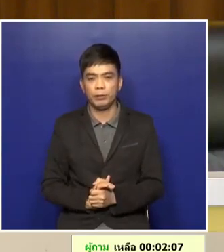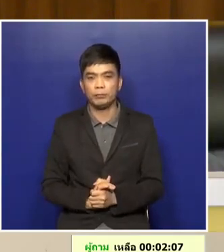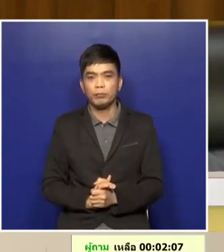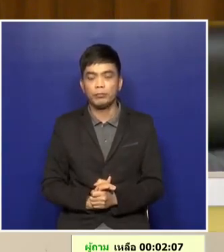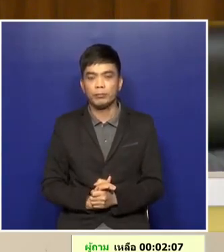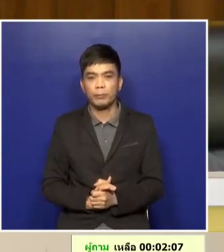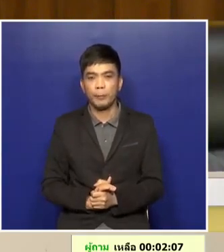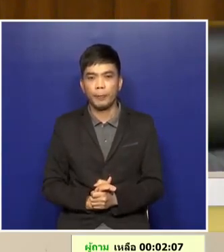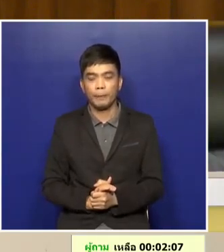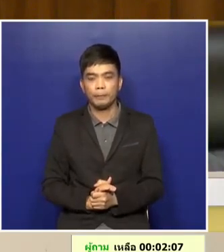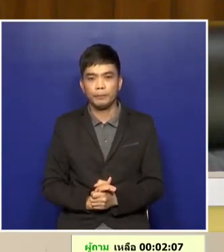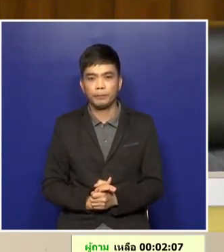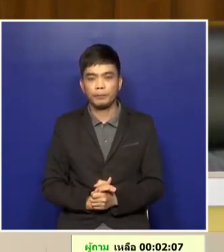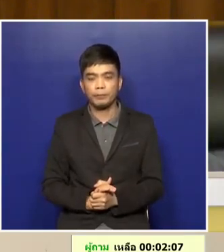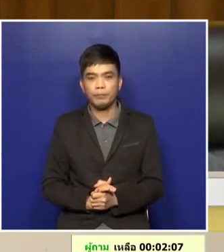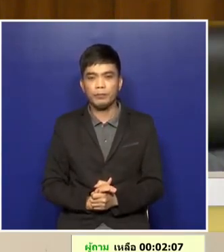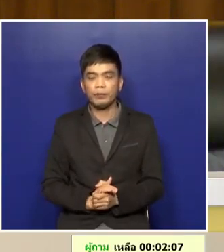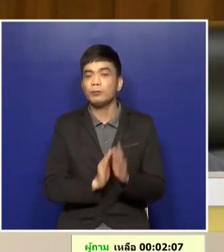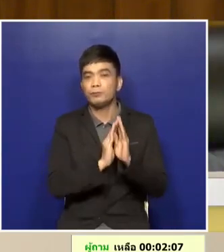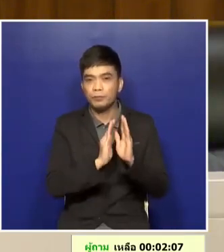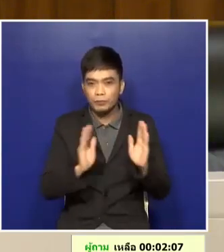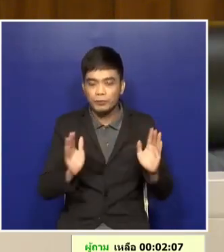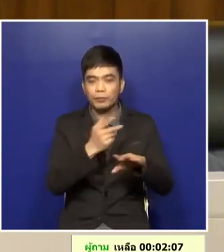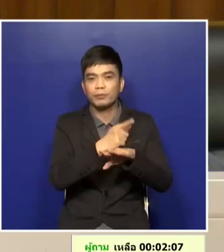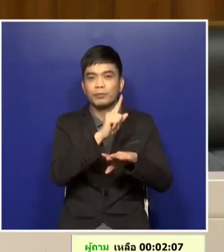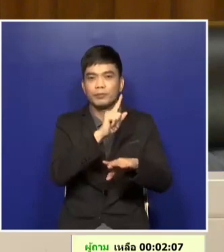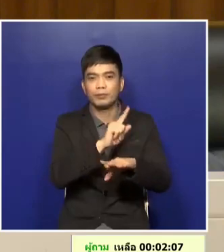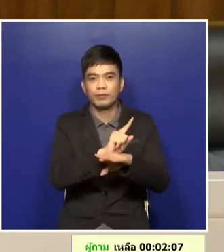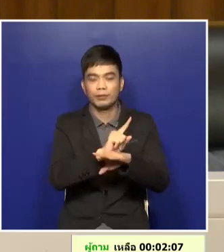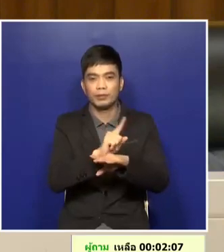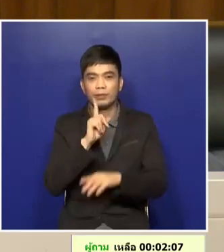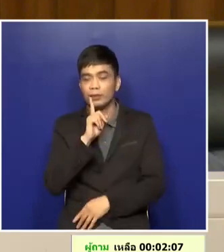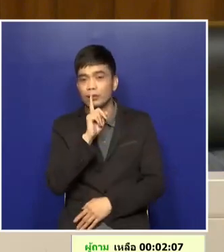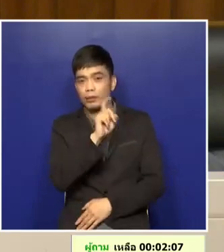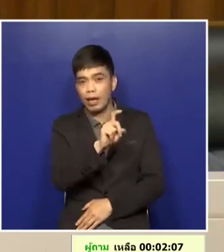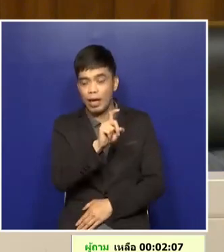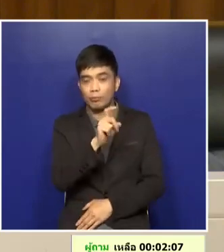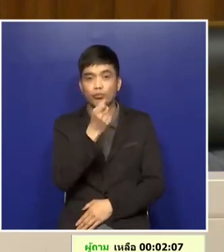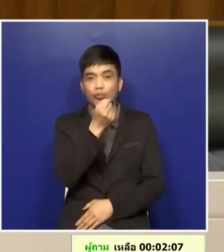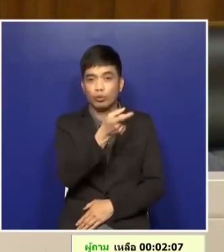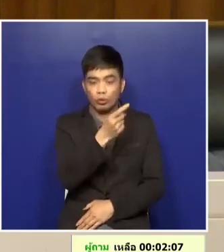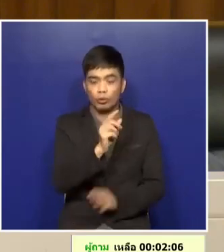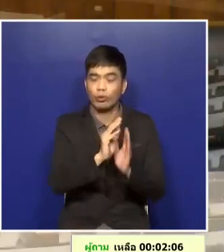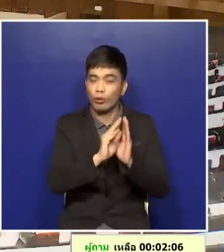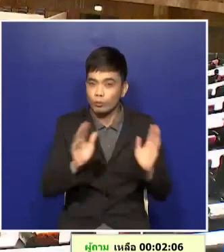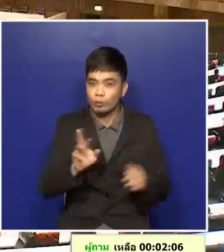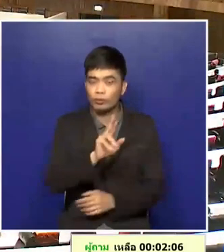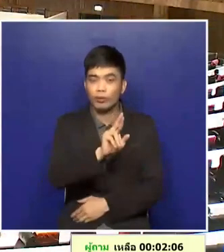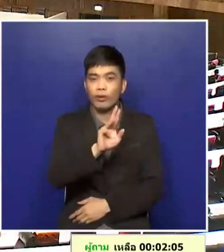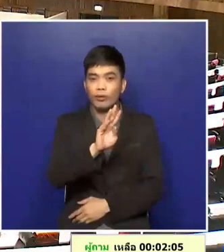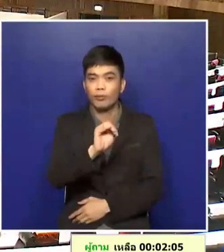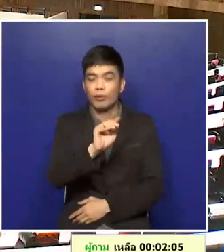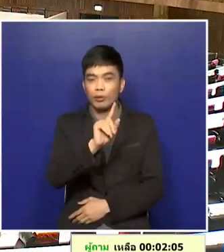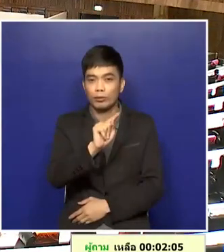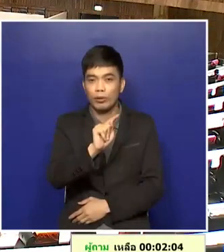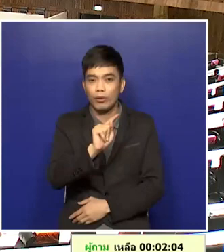ครับก็ยังไงก็ขอบคุณท่านประธานที่ให้ได้ถามกระทู้สดนี้แล้วก็ขอบคุณท่านรัฐมนตรีนะครับที่